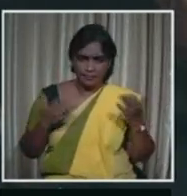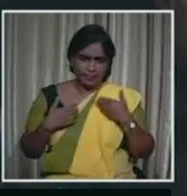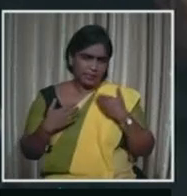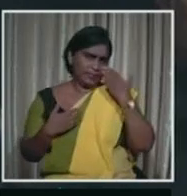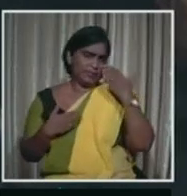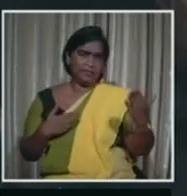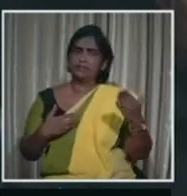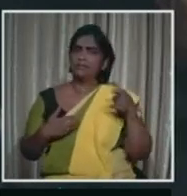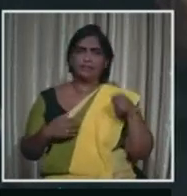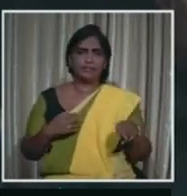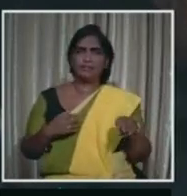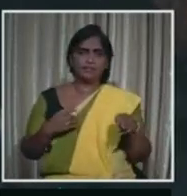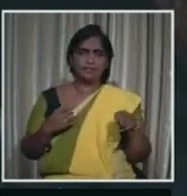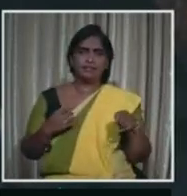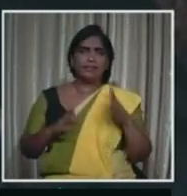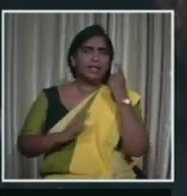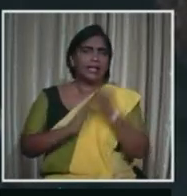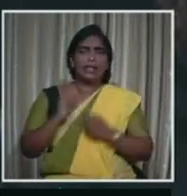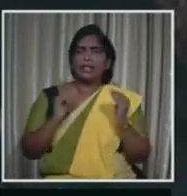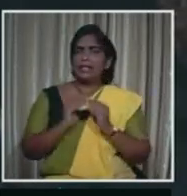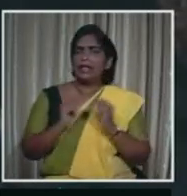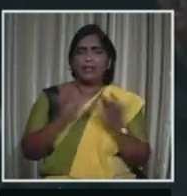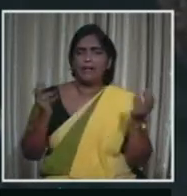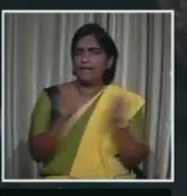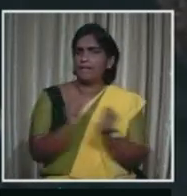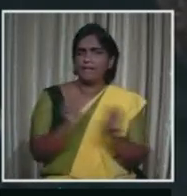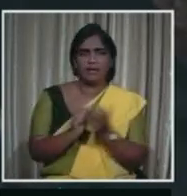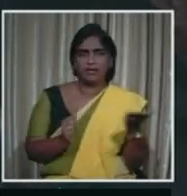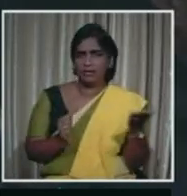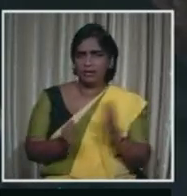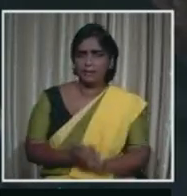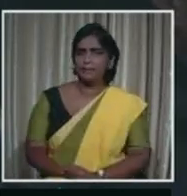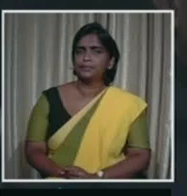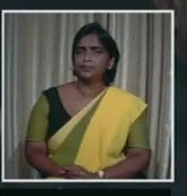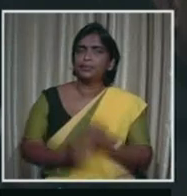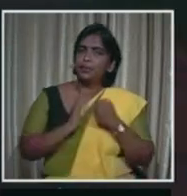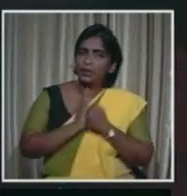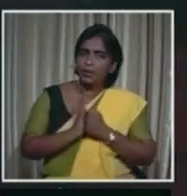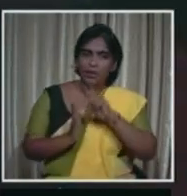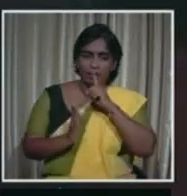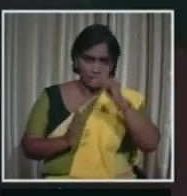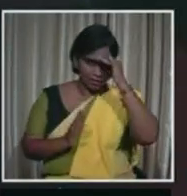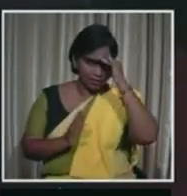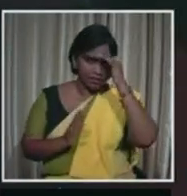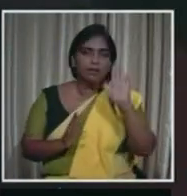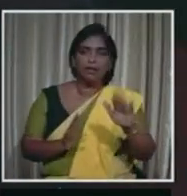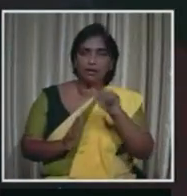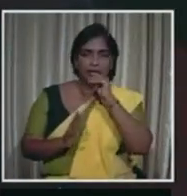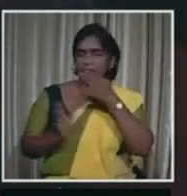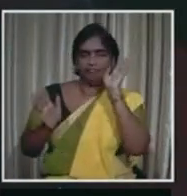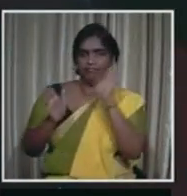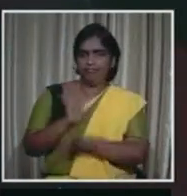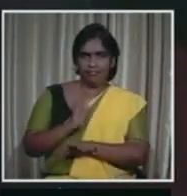විදිහට මේක මේ නීති අනුකූල නොවන වැඩ කිරීම ඇමතුමා උත්තර දෙන්න ඔබතුමනි ගරු කතානායකතුමනි ඒක අපි ප්‍රතික්ෂේප